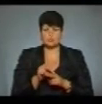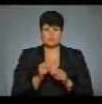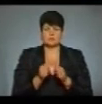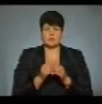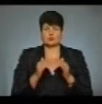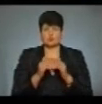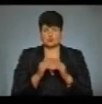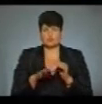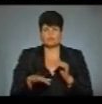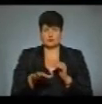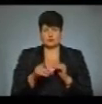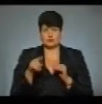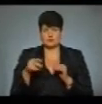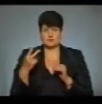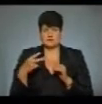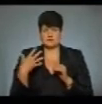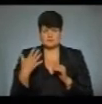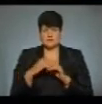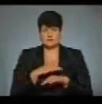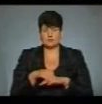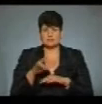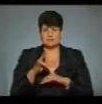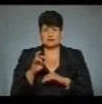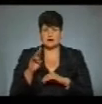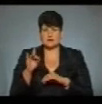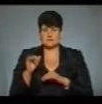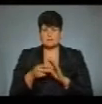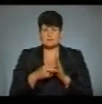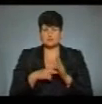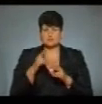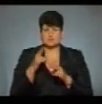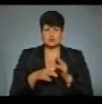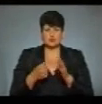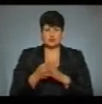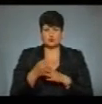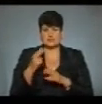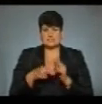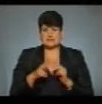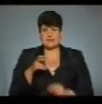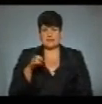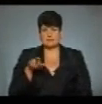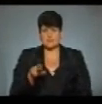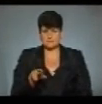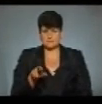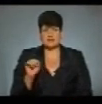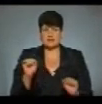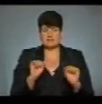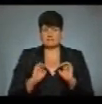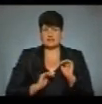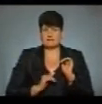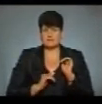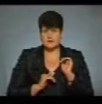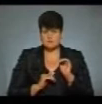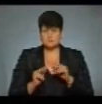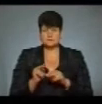території будинку номер 25 на вулиці Назарія Яремчука планують завершити до кінця липня. Керівник фірми генпідрядника